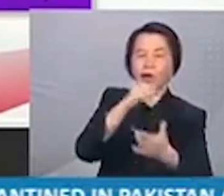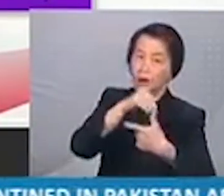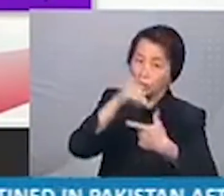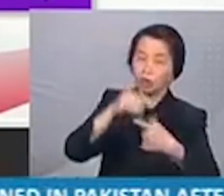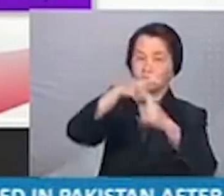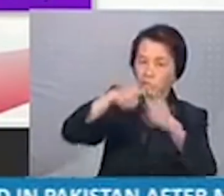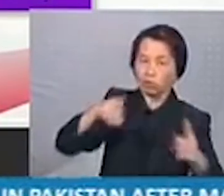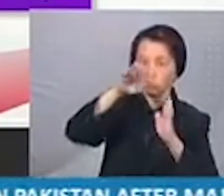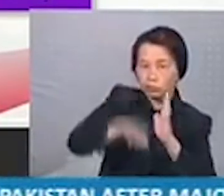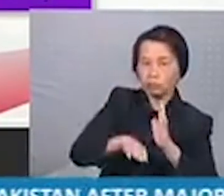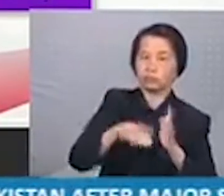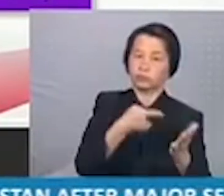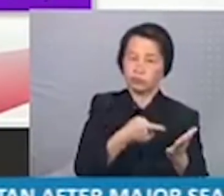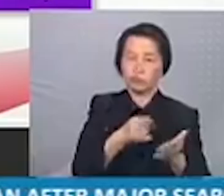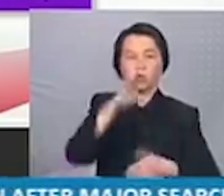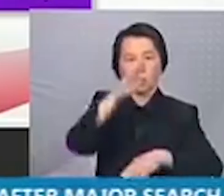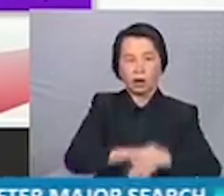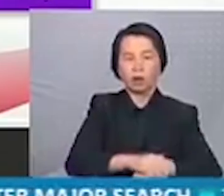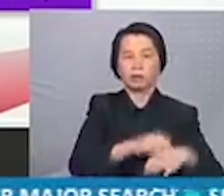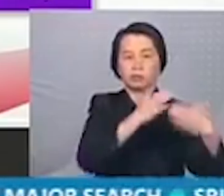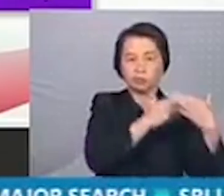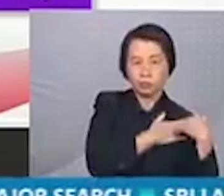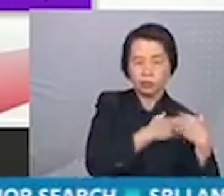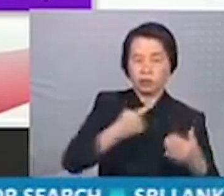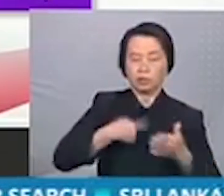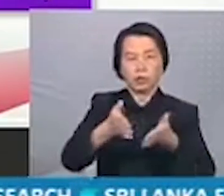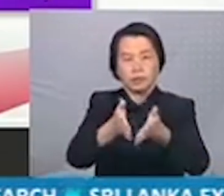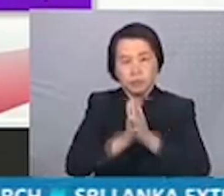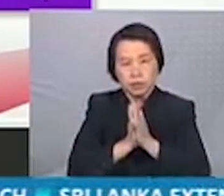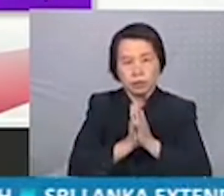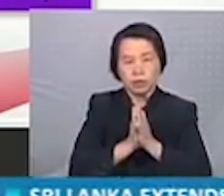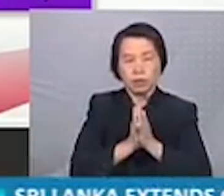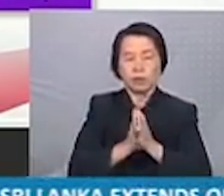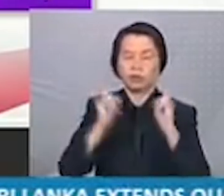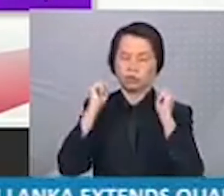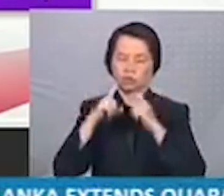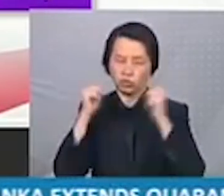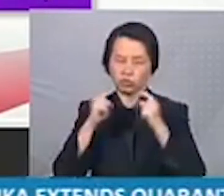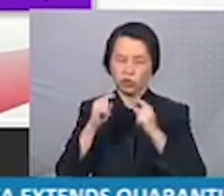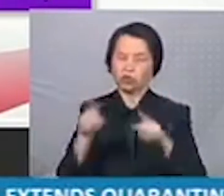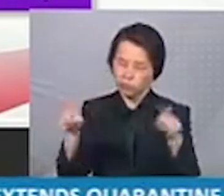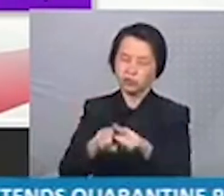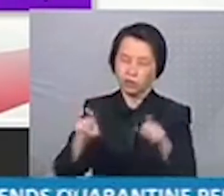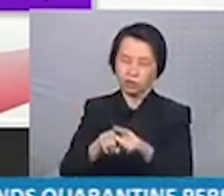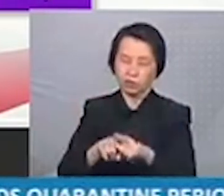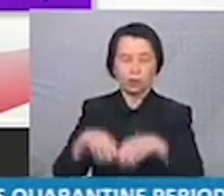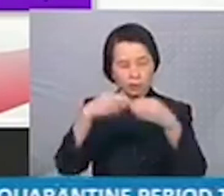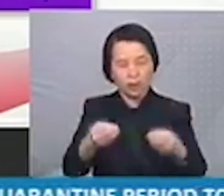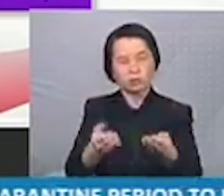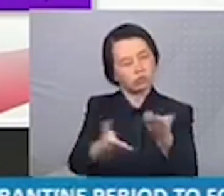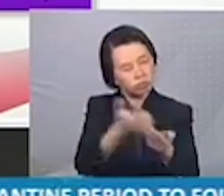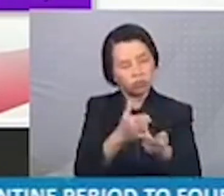prinsip perkongsian bebanan saya menggeser pemilik premi swasta untuk turut memberikan